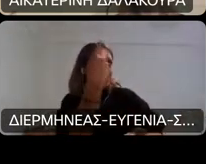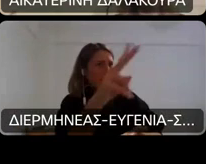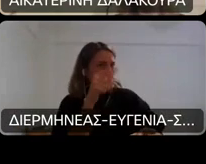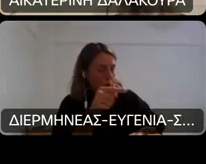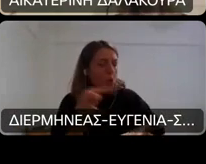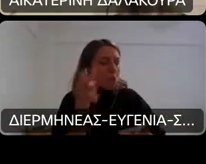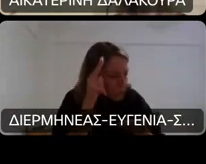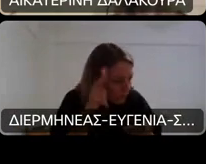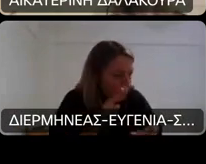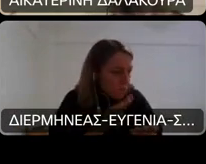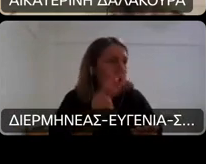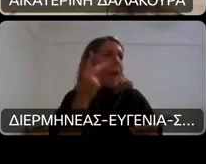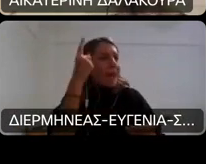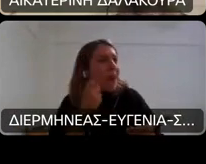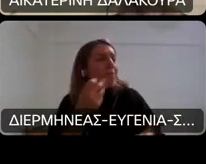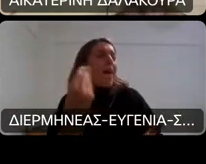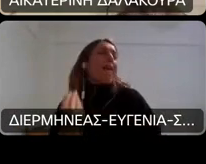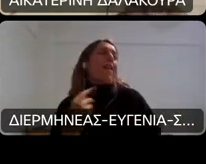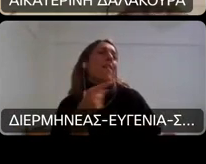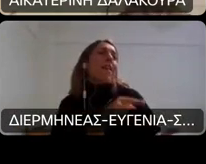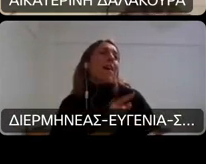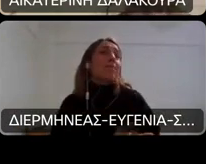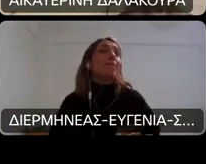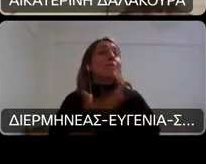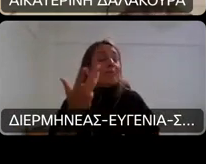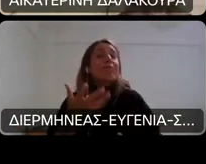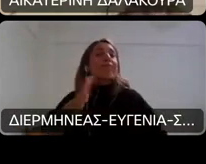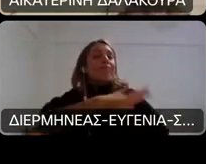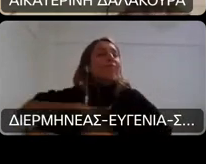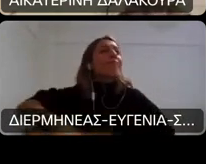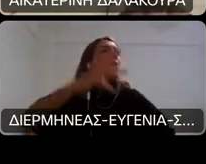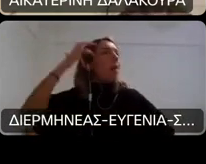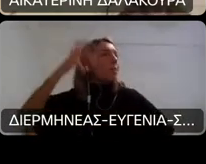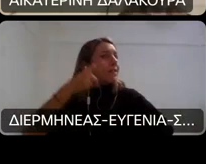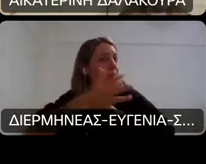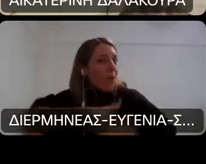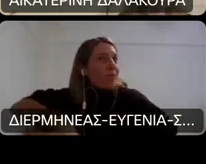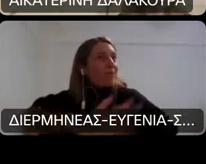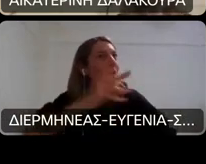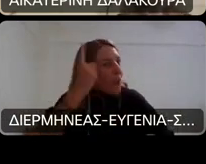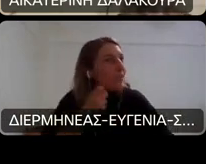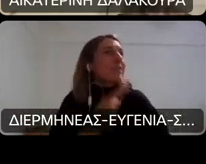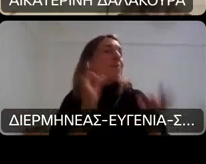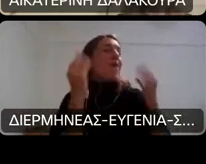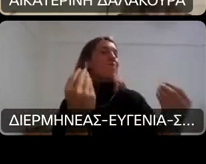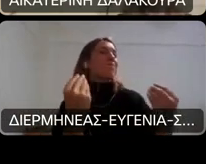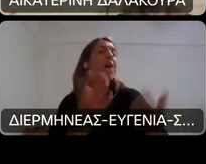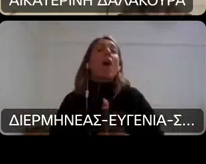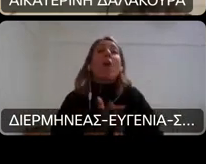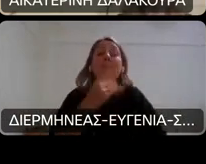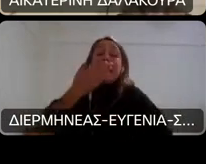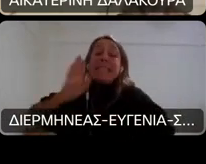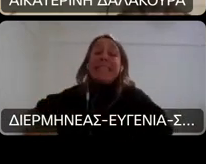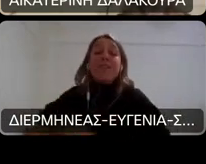και ξέρουμε καλά περίπου τον επιστημονικό χώρο στον οποίο κινούμαστε. Άρα αυτό το τελευταίο συμπέρασμα δηλαδή